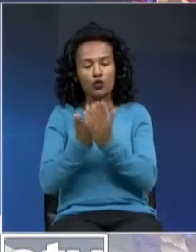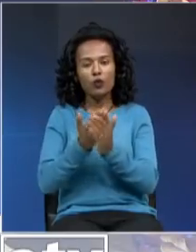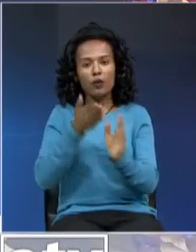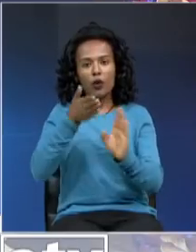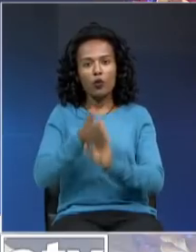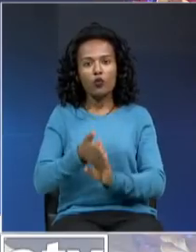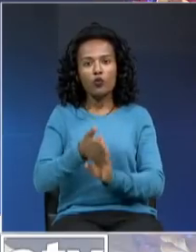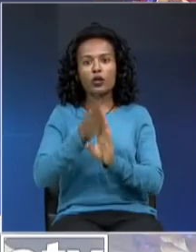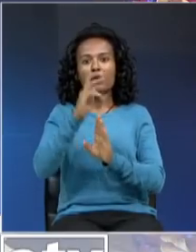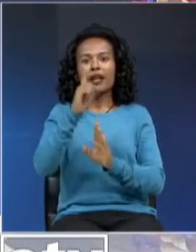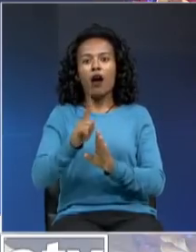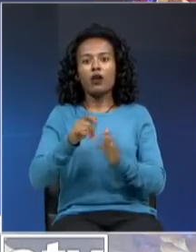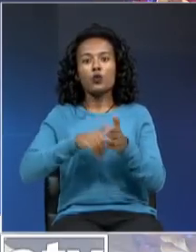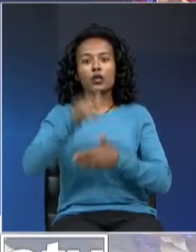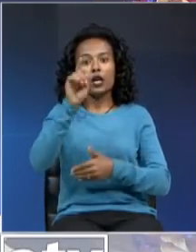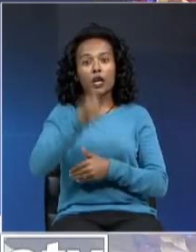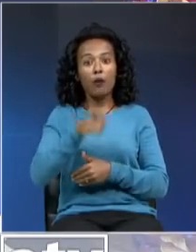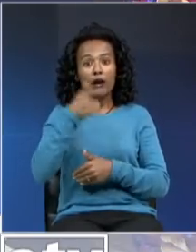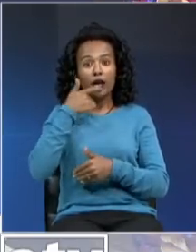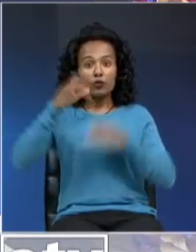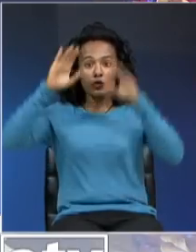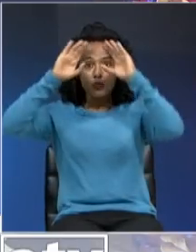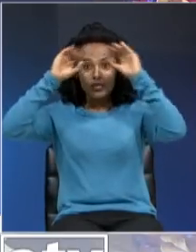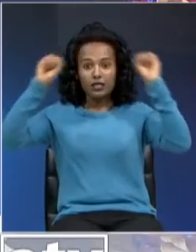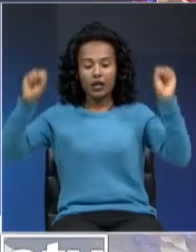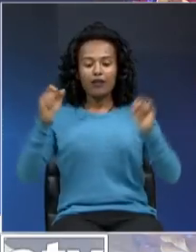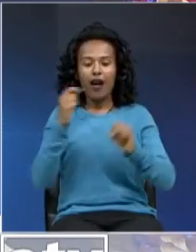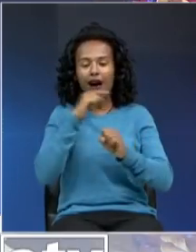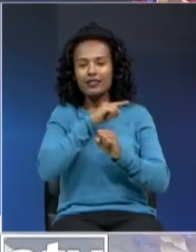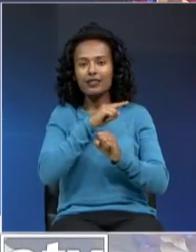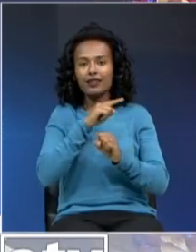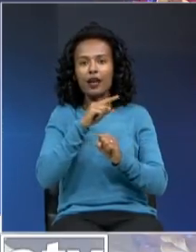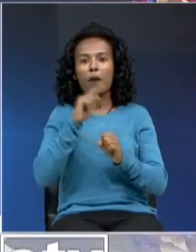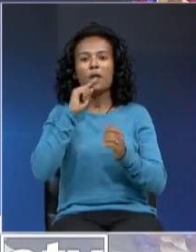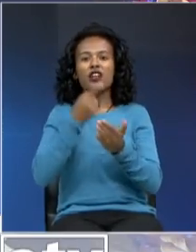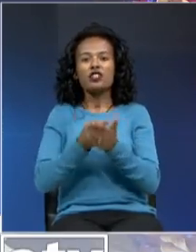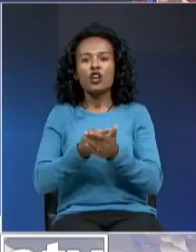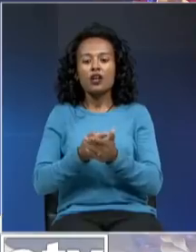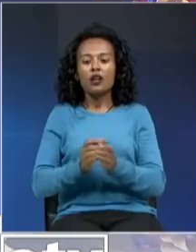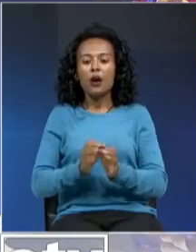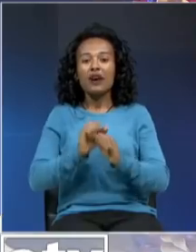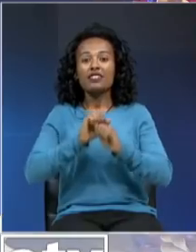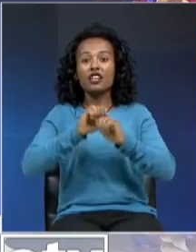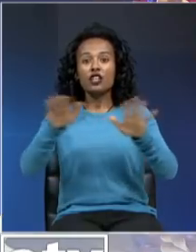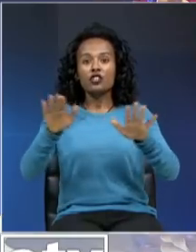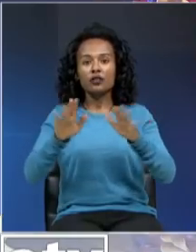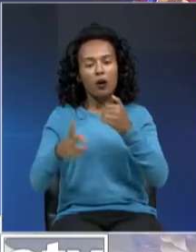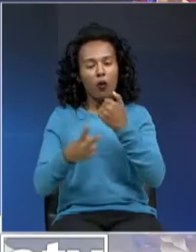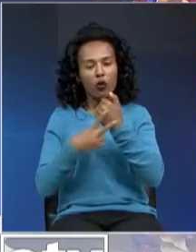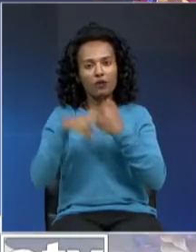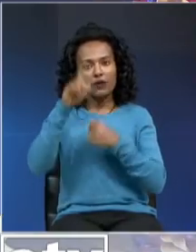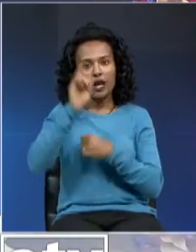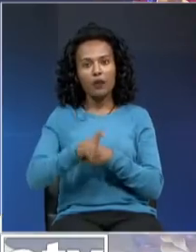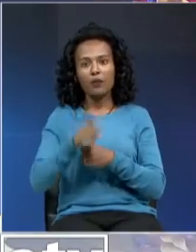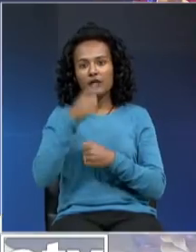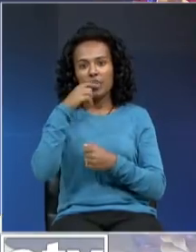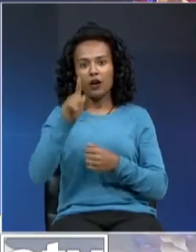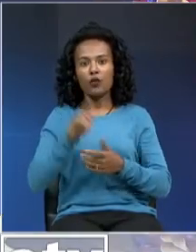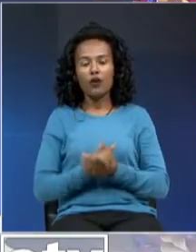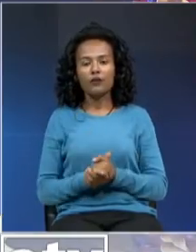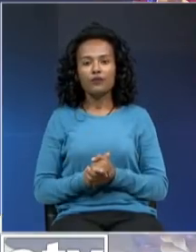እንዲወጣ ያሳሰቡት ፕሬዚዳንት ሳህለወርቅ የሐሰተኛ መረጃን ከማሰራጨት መቆጠብ እንደሚያስፈልግም ነው በመልእክታቸው ላይ ያስታወቁት።